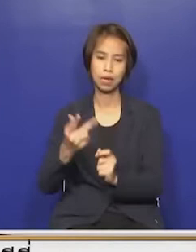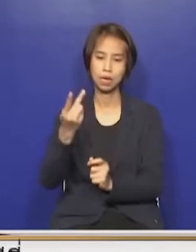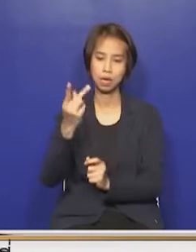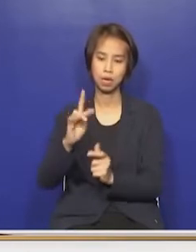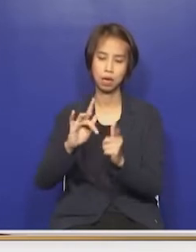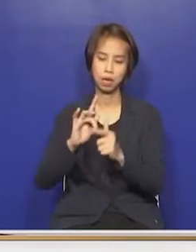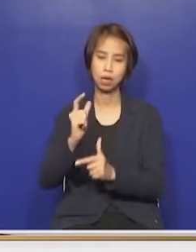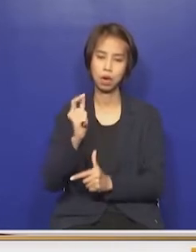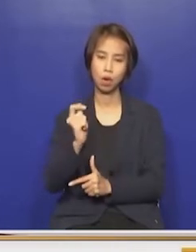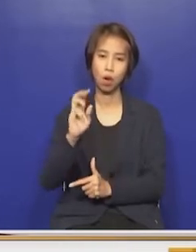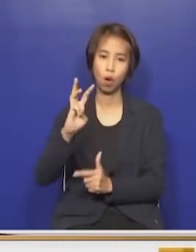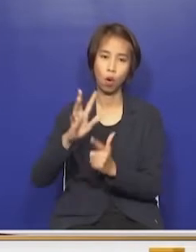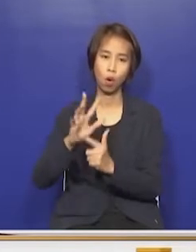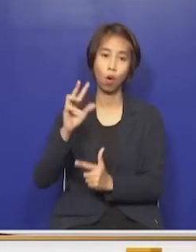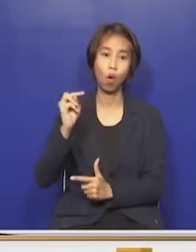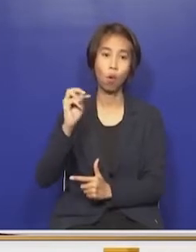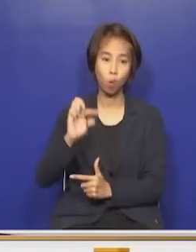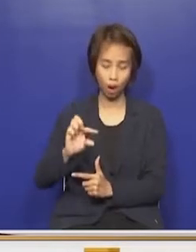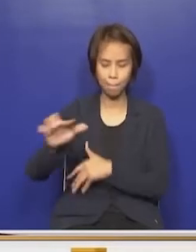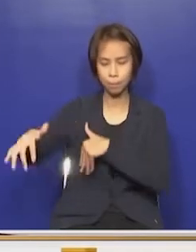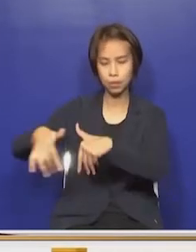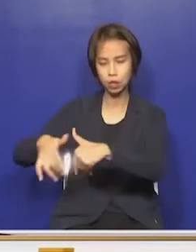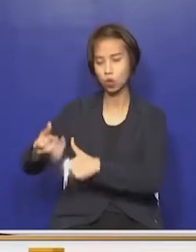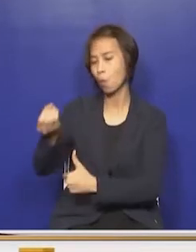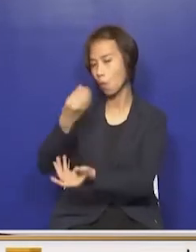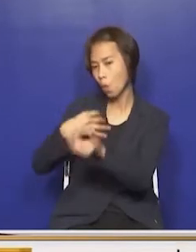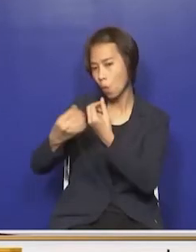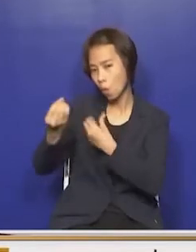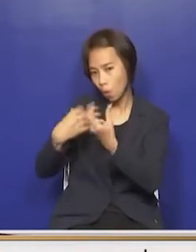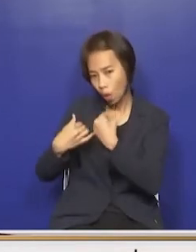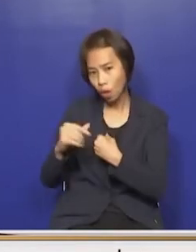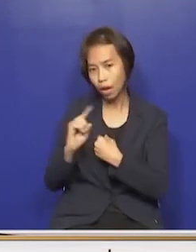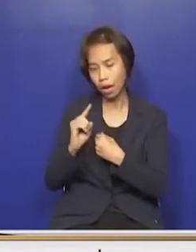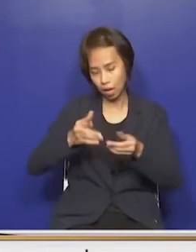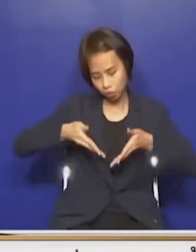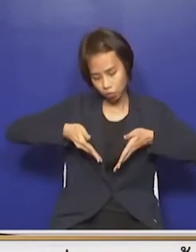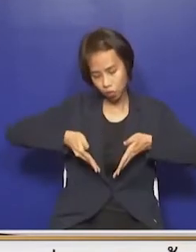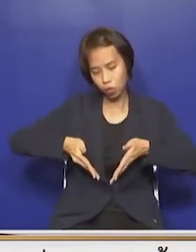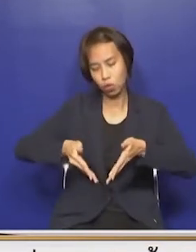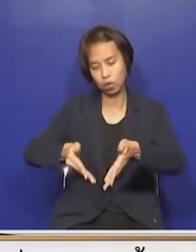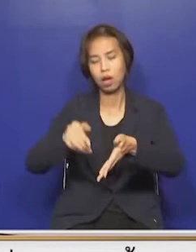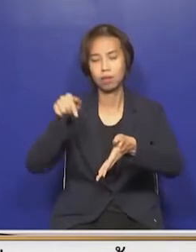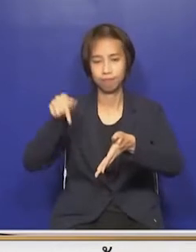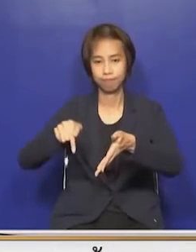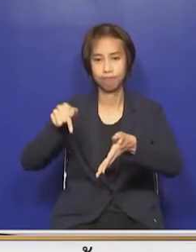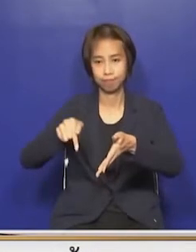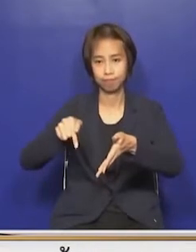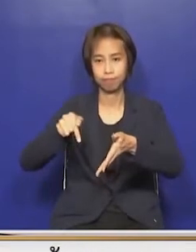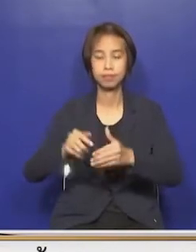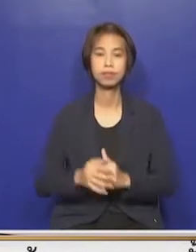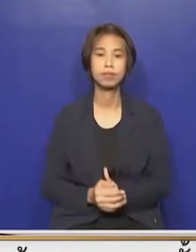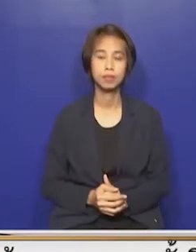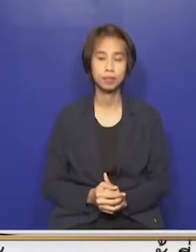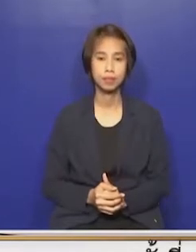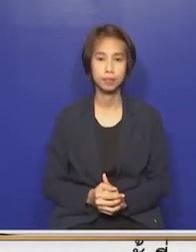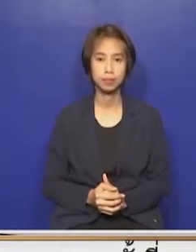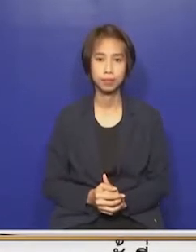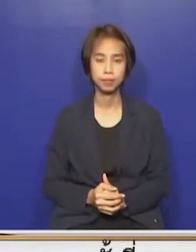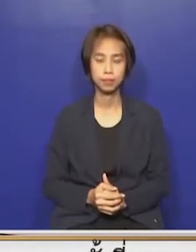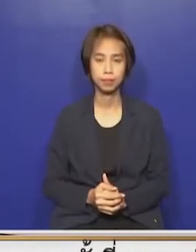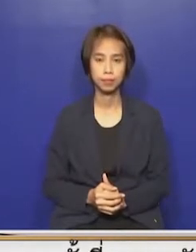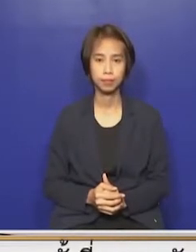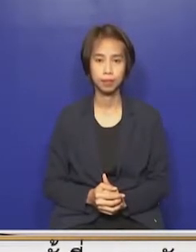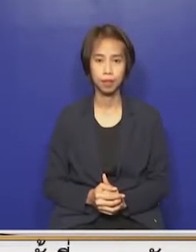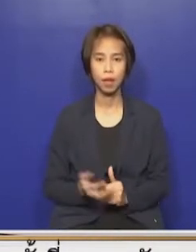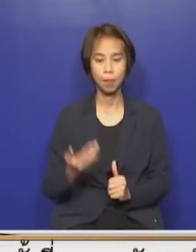องจากถนนสายอำเภอคอวังไปยางสุมน้อยจังหวัดศรีสะเกษนะครับและ